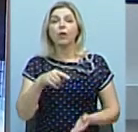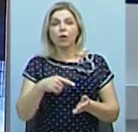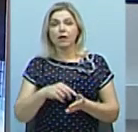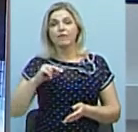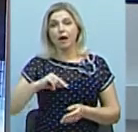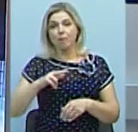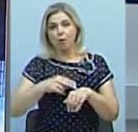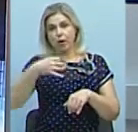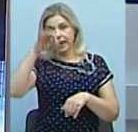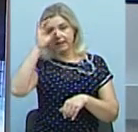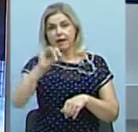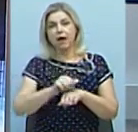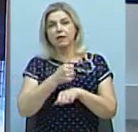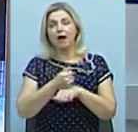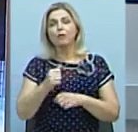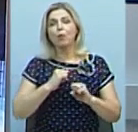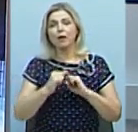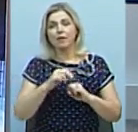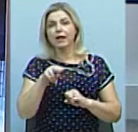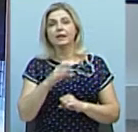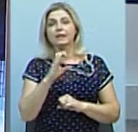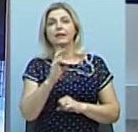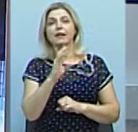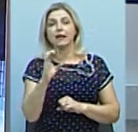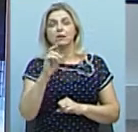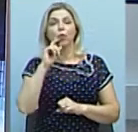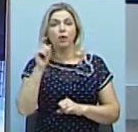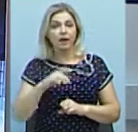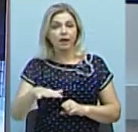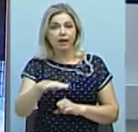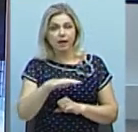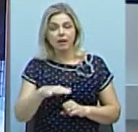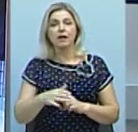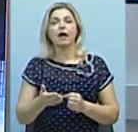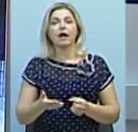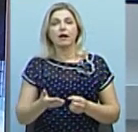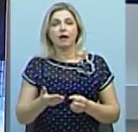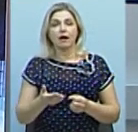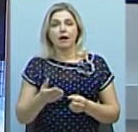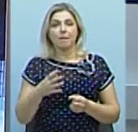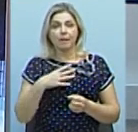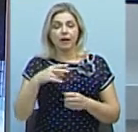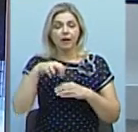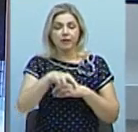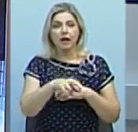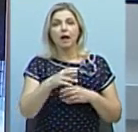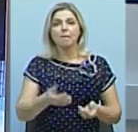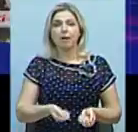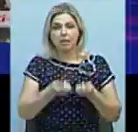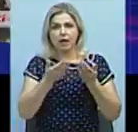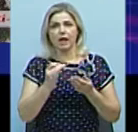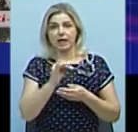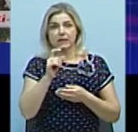співробітники поліції і головного управління ДСНС України у Миколаївській області підняли з нарічки Південний Буг автомобіль